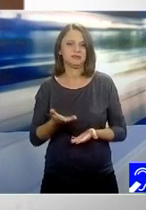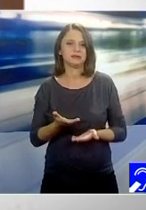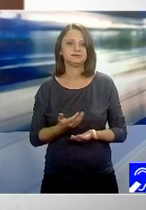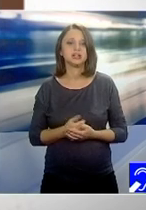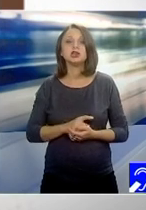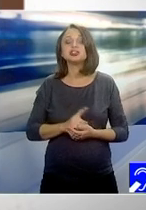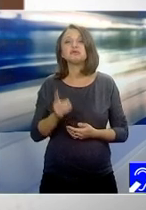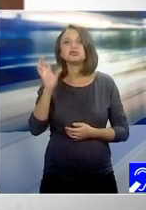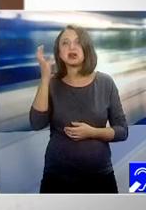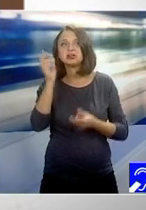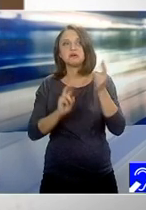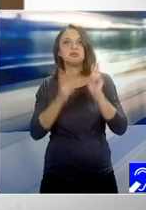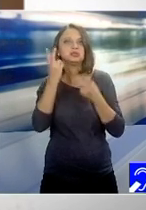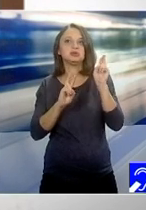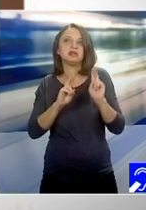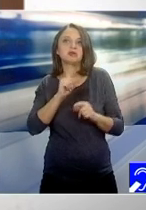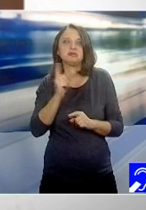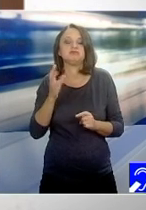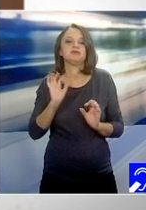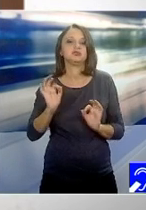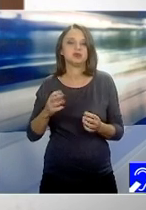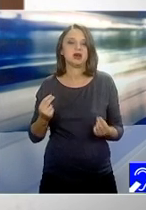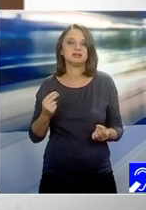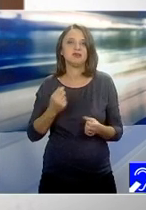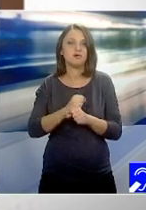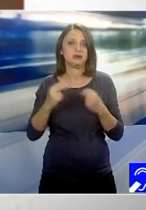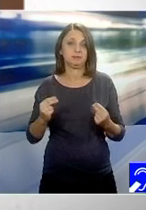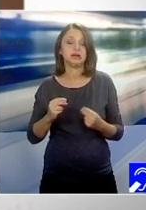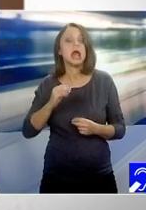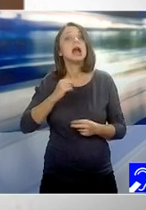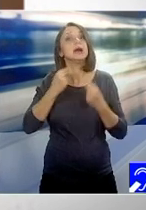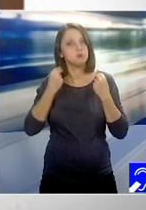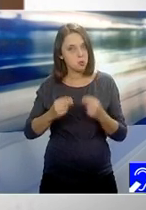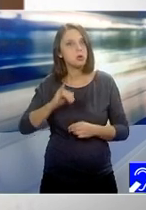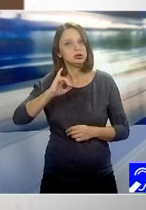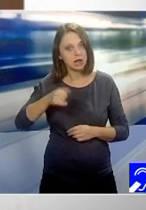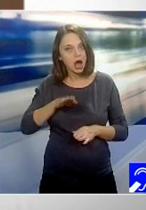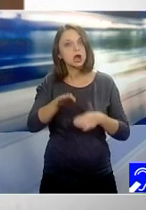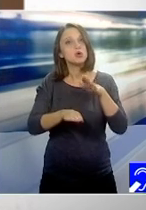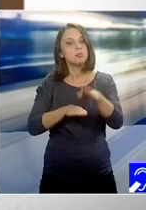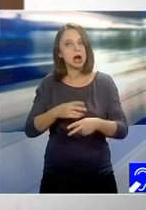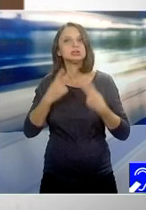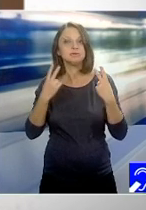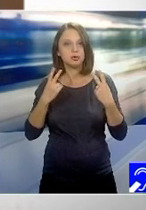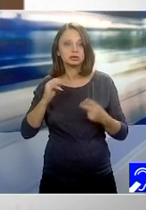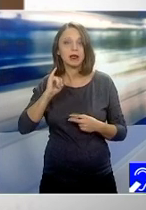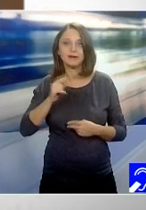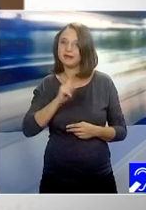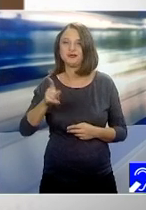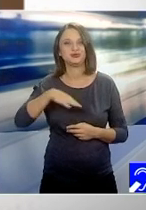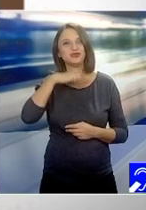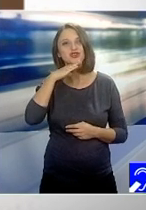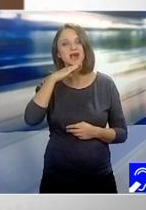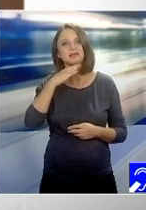nivelul de eficiență sperat și dorit de toată lumea. Clar este un pas înainte, însă nu este deloc suficient. Plus